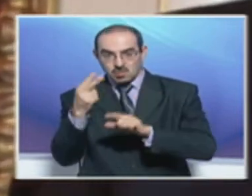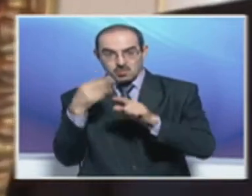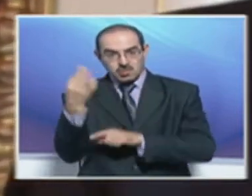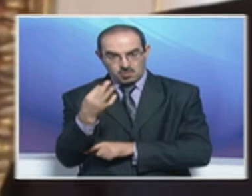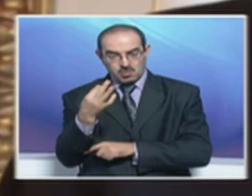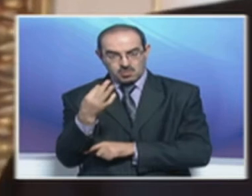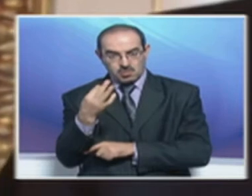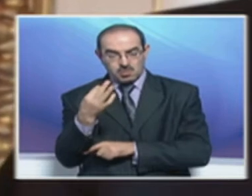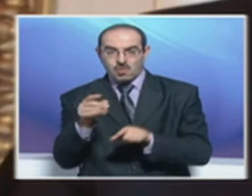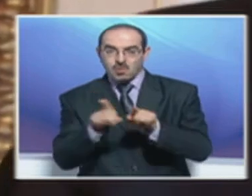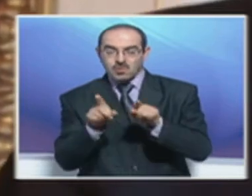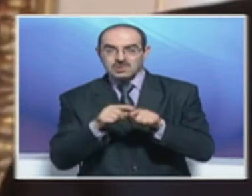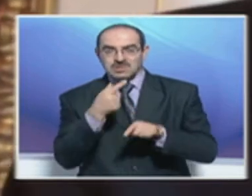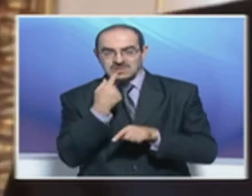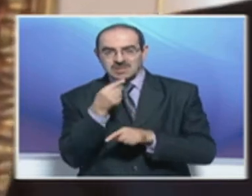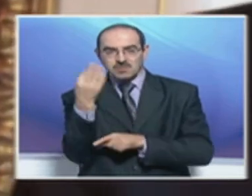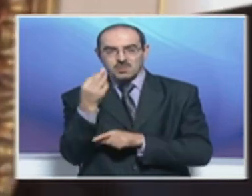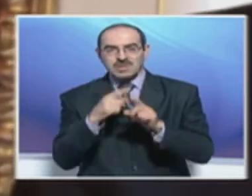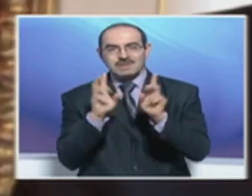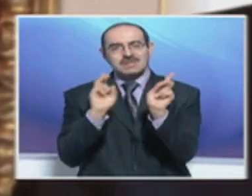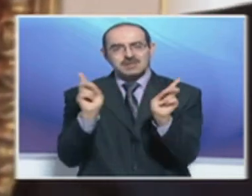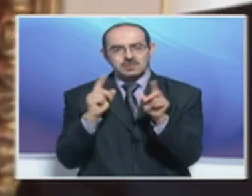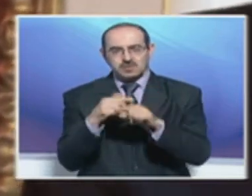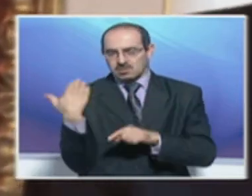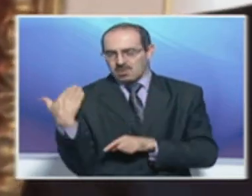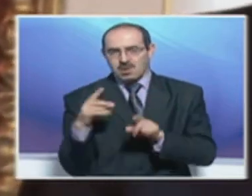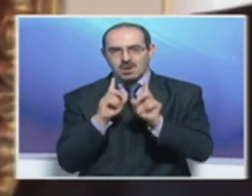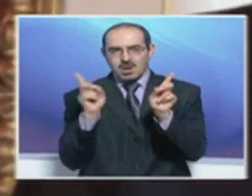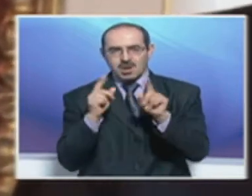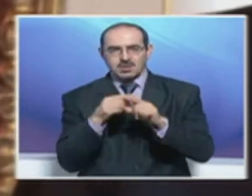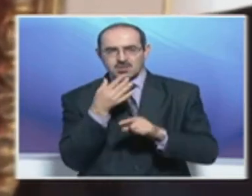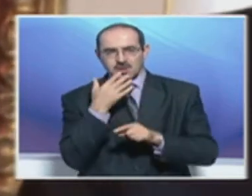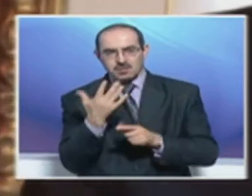و النسبة المئوية في ديسمبر صارت